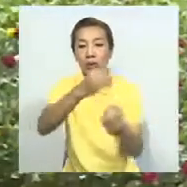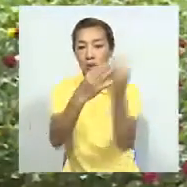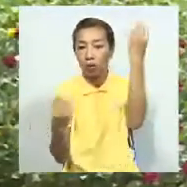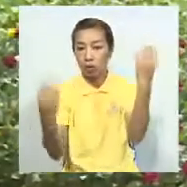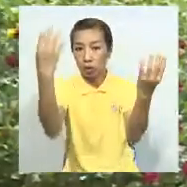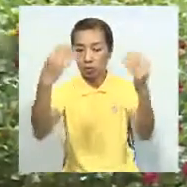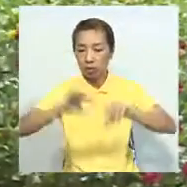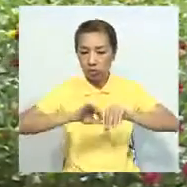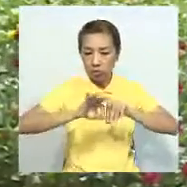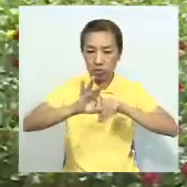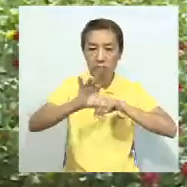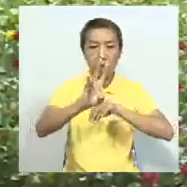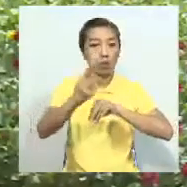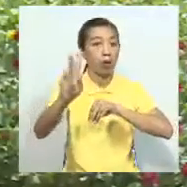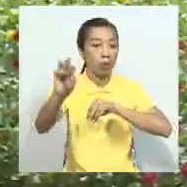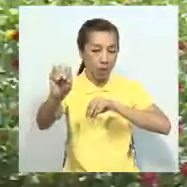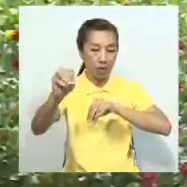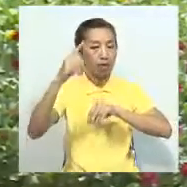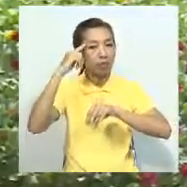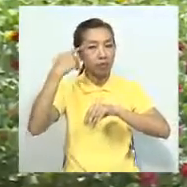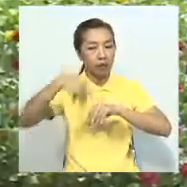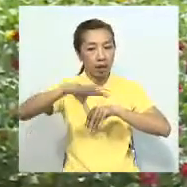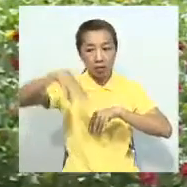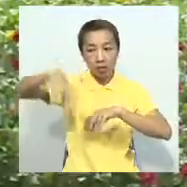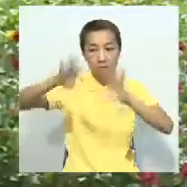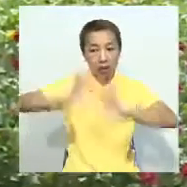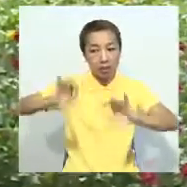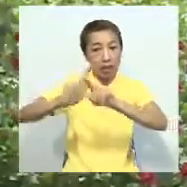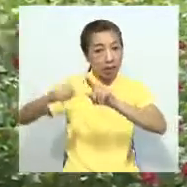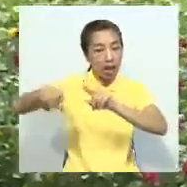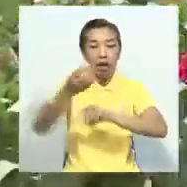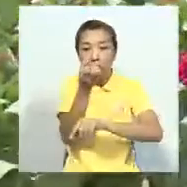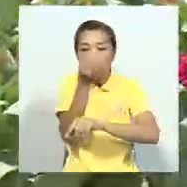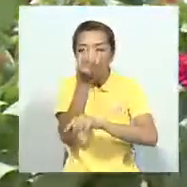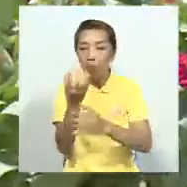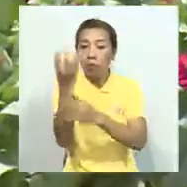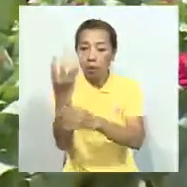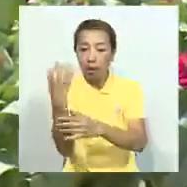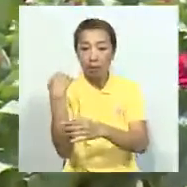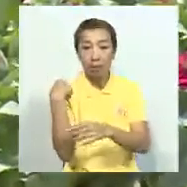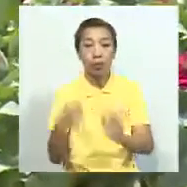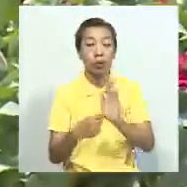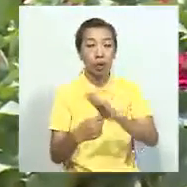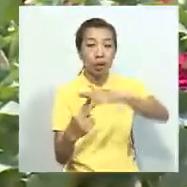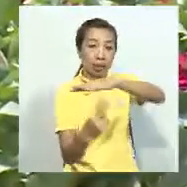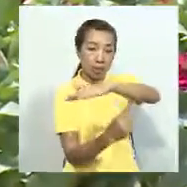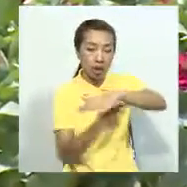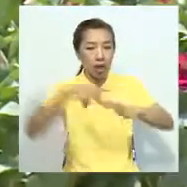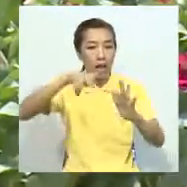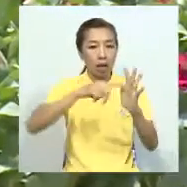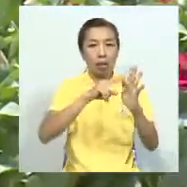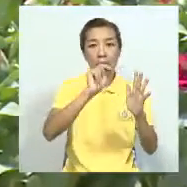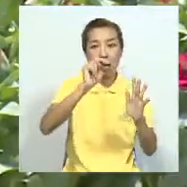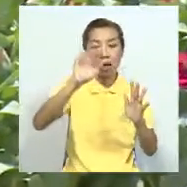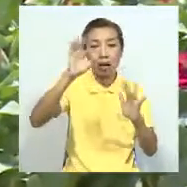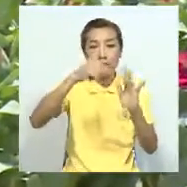ครระยะทางประมาณ7กิโลเมตรและสถานที่สำคัญต่างๆอย่างเช่นสะพานผ่านฟ้าลีลาศสะพานมัค